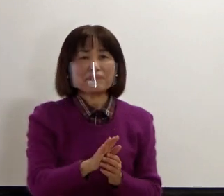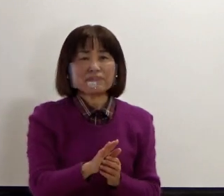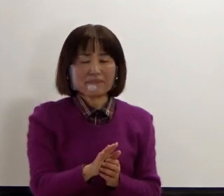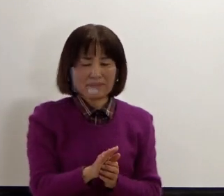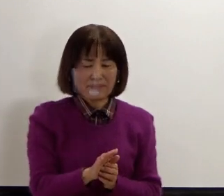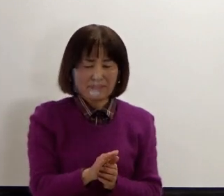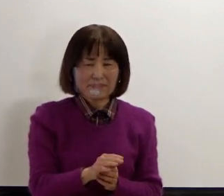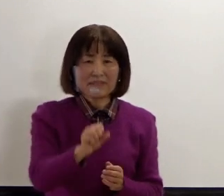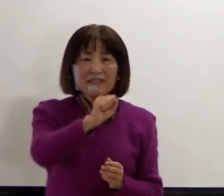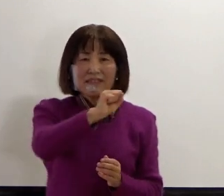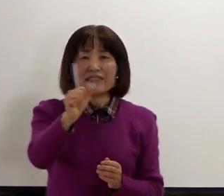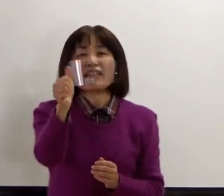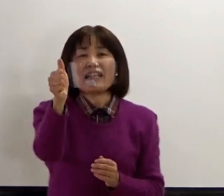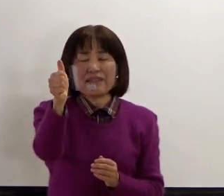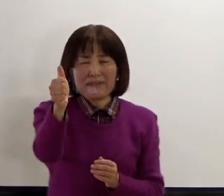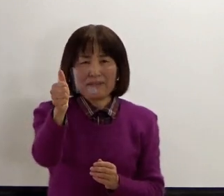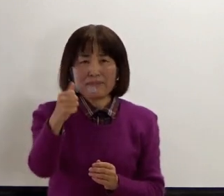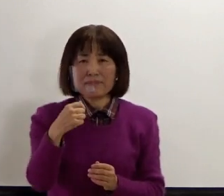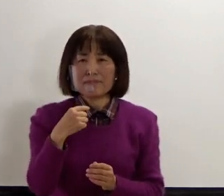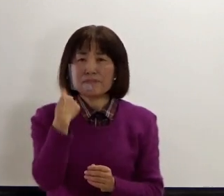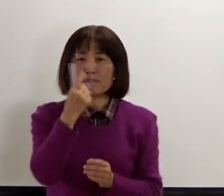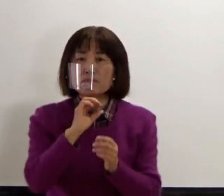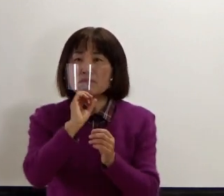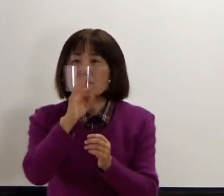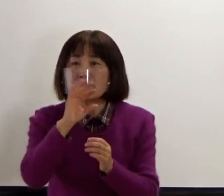ザカリアはですね口が聞けなくなってしまうんですね、